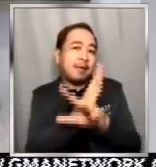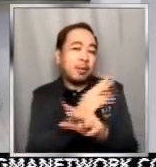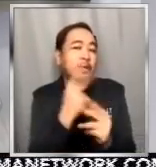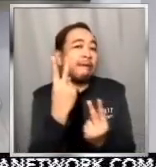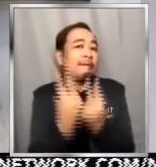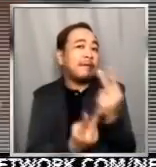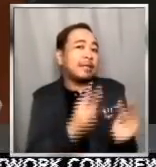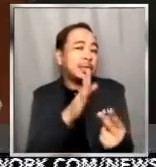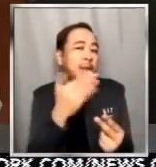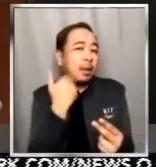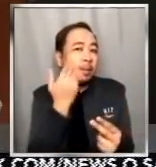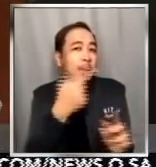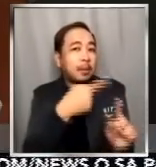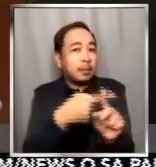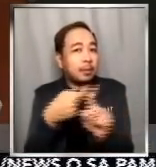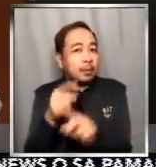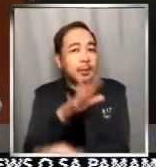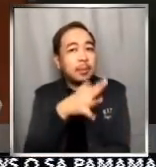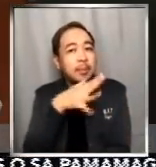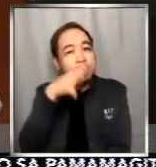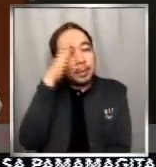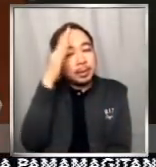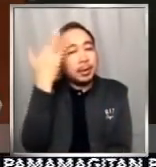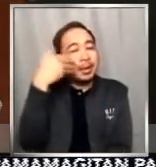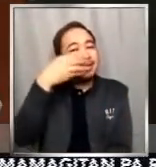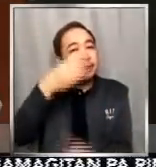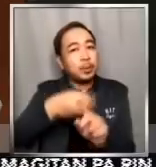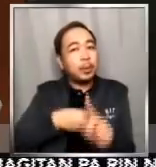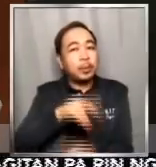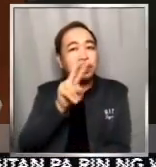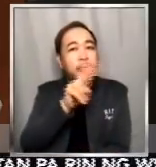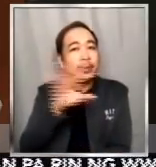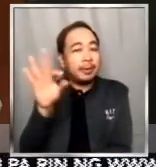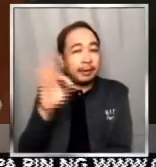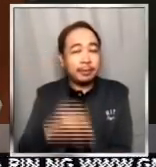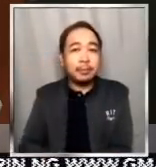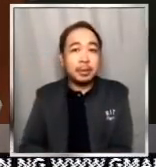October 29. You know, kung wala kayong patay,